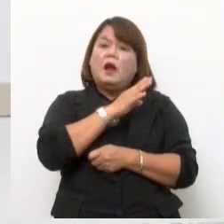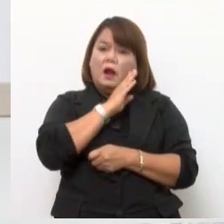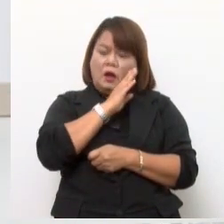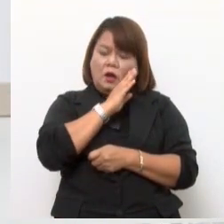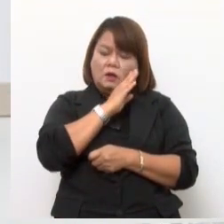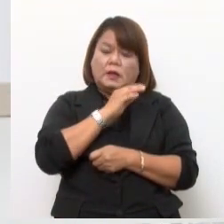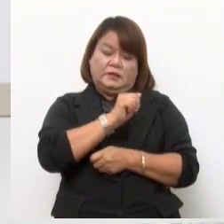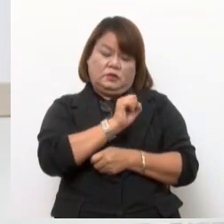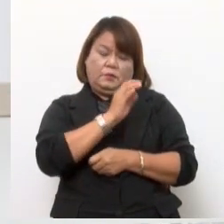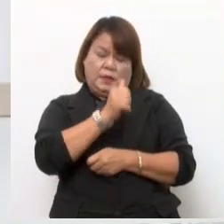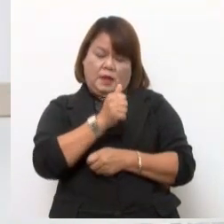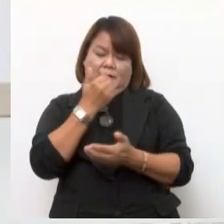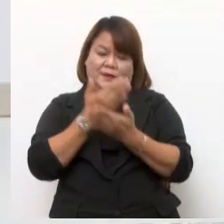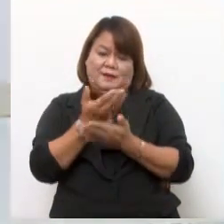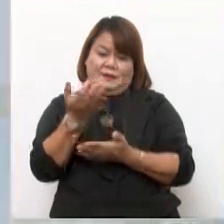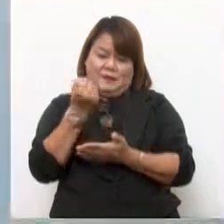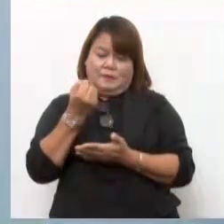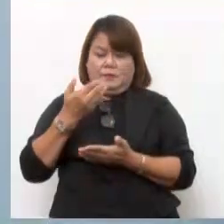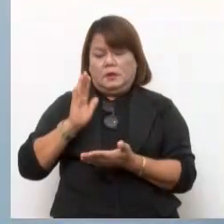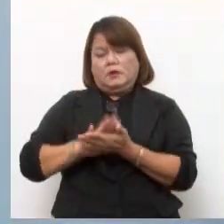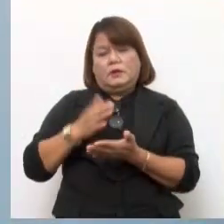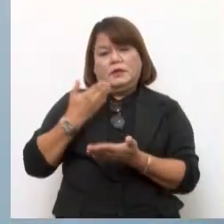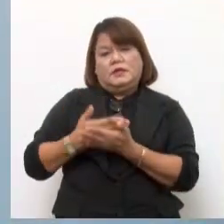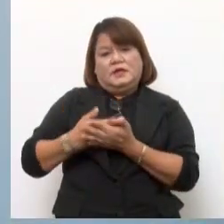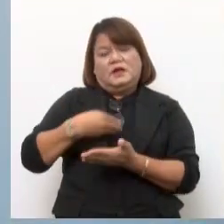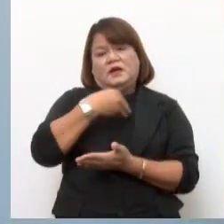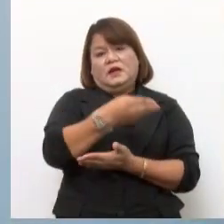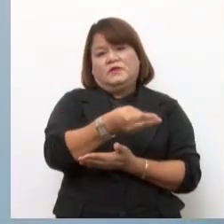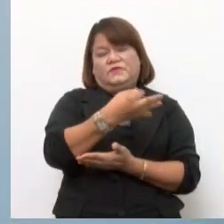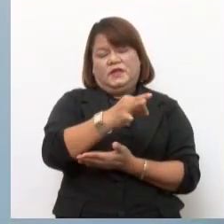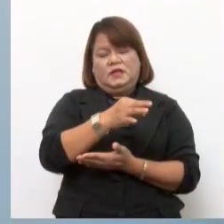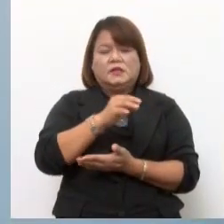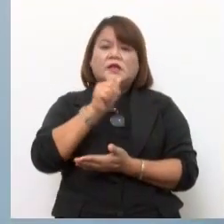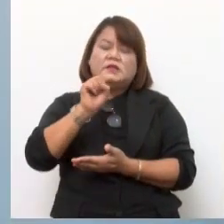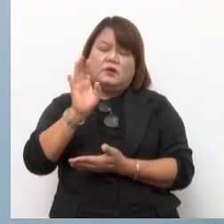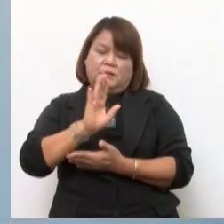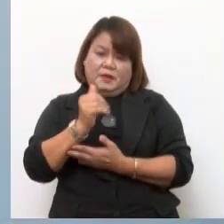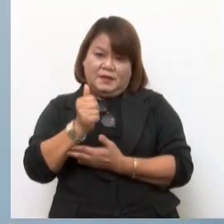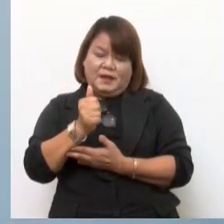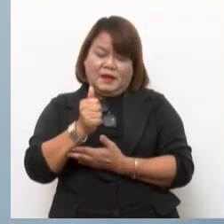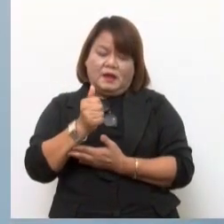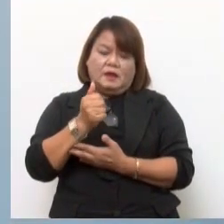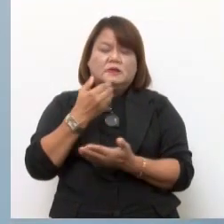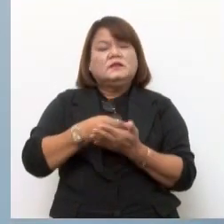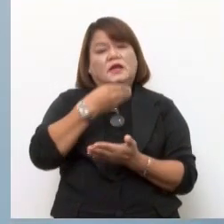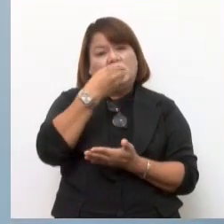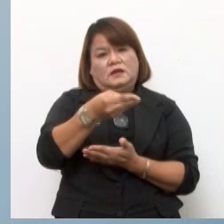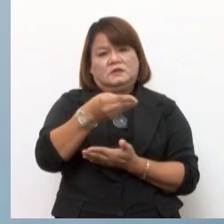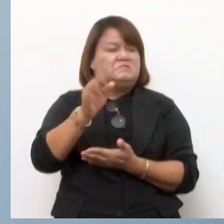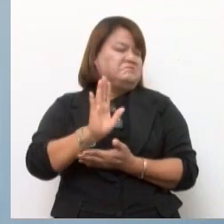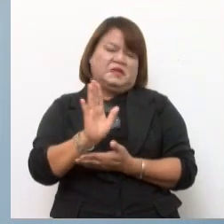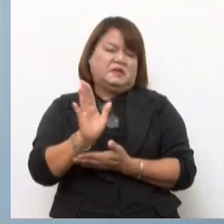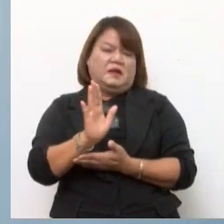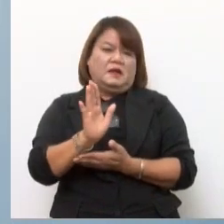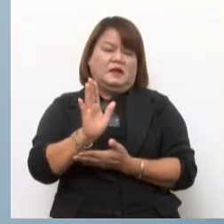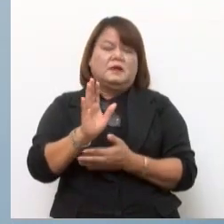ได้ตังค์ไปเราก็เสียเงินฟรีนะครับถ้าท่านสอบไม่ได้อย่างไรท่านเสียเงินท่านก็ไม่ได้ครับเพราะไม่มีทางที่จะ